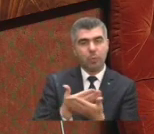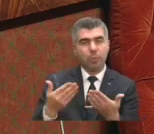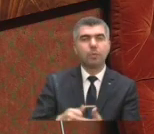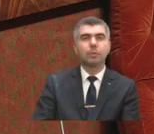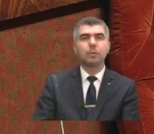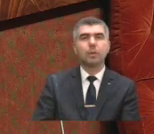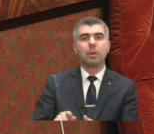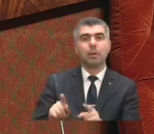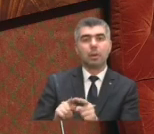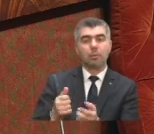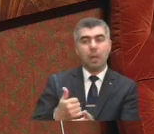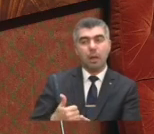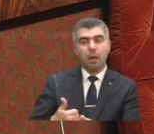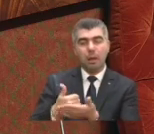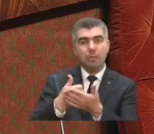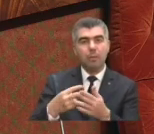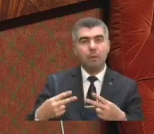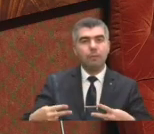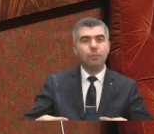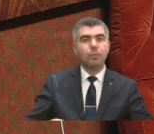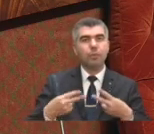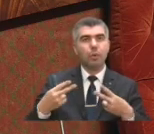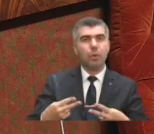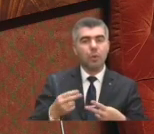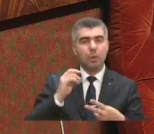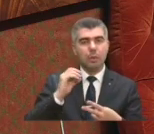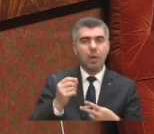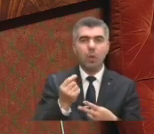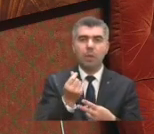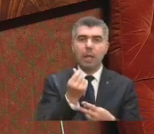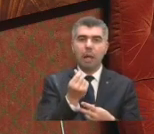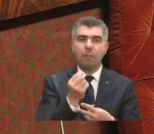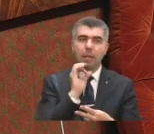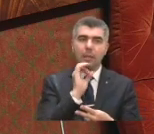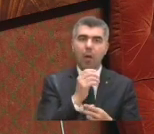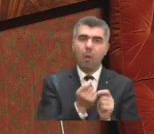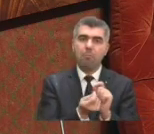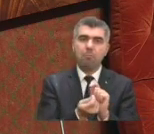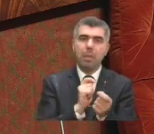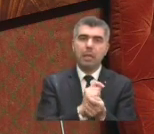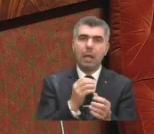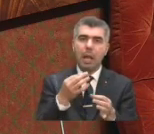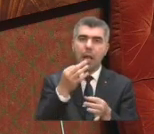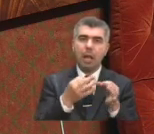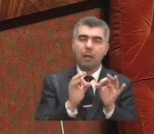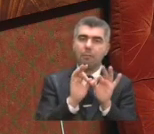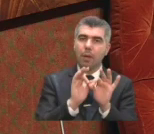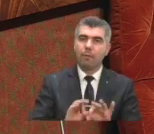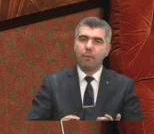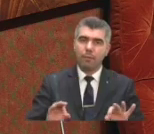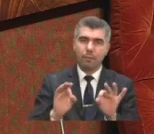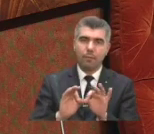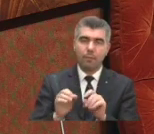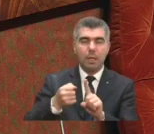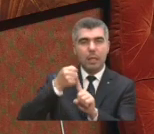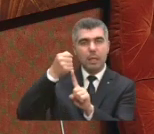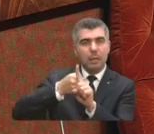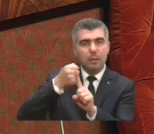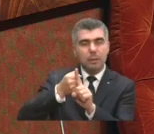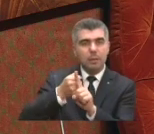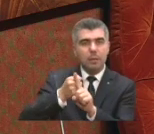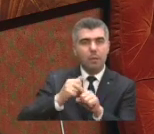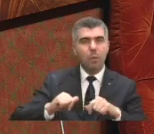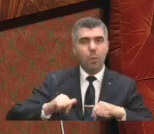الكسابة وتمويل السوق وضمان استقرار أسعار ديال الحليب. فهكذا عملت الوزارة على وضع نظام